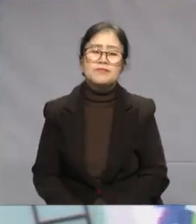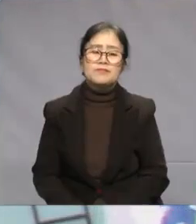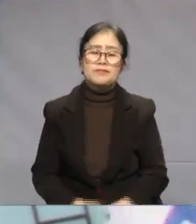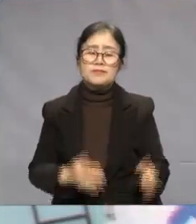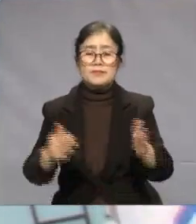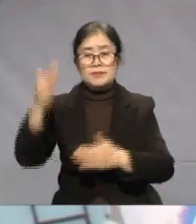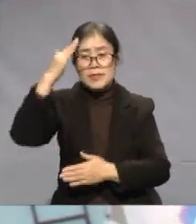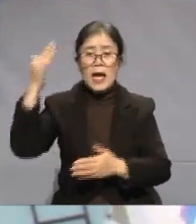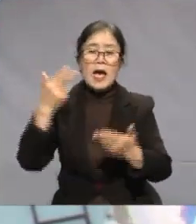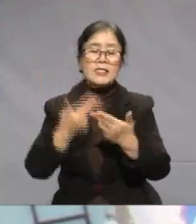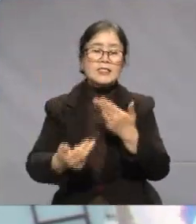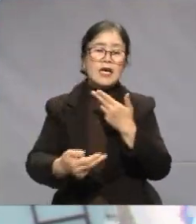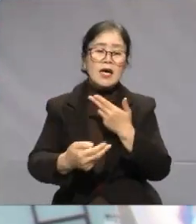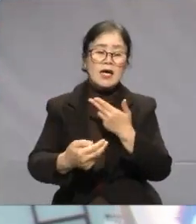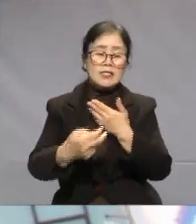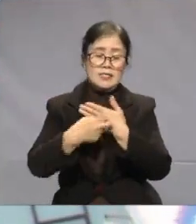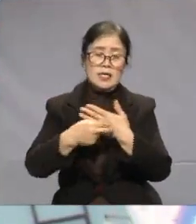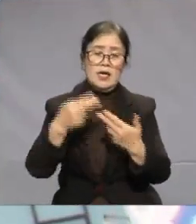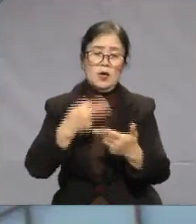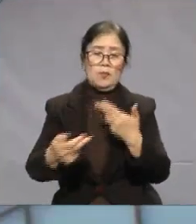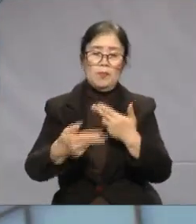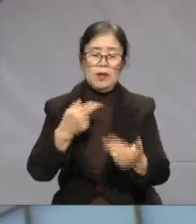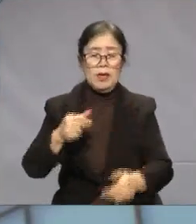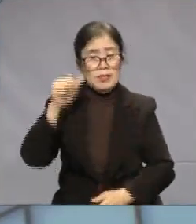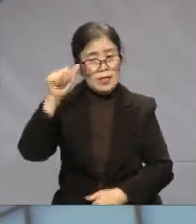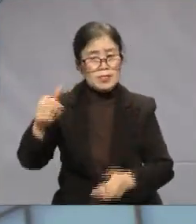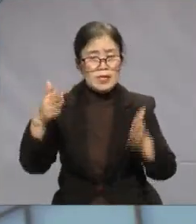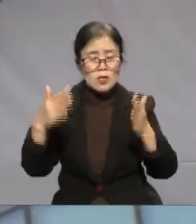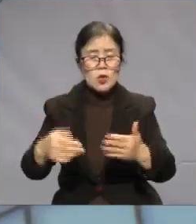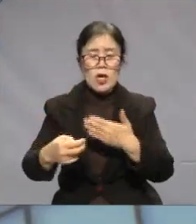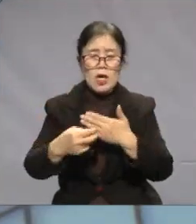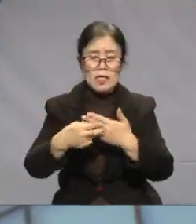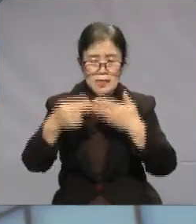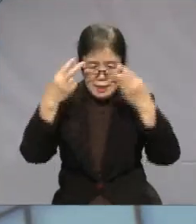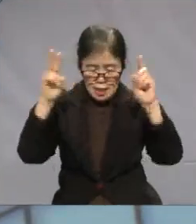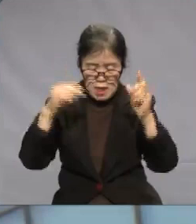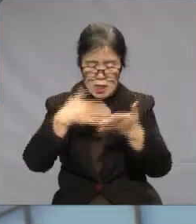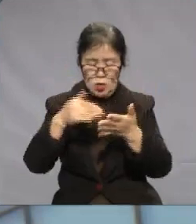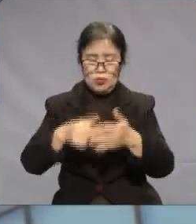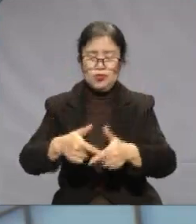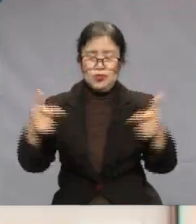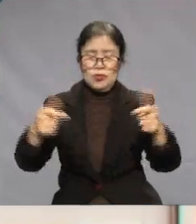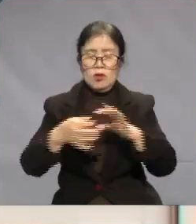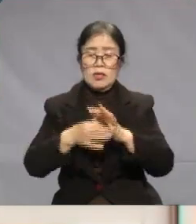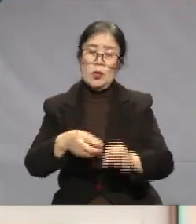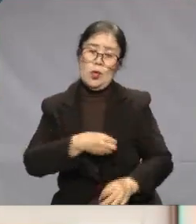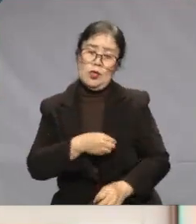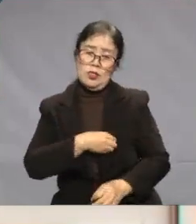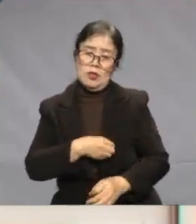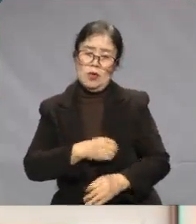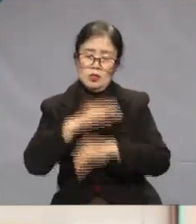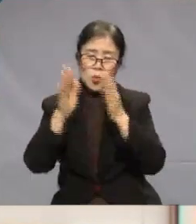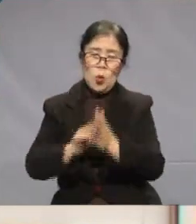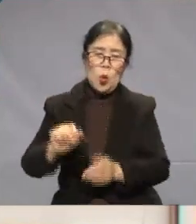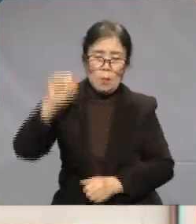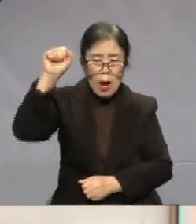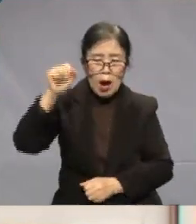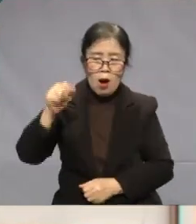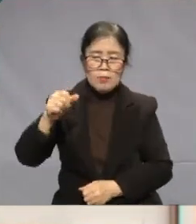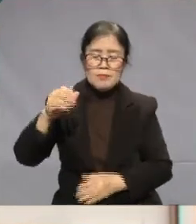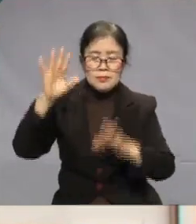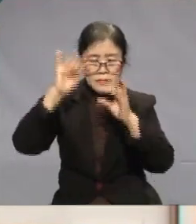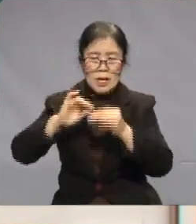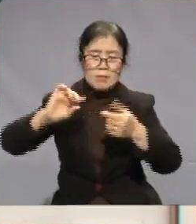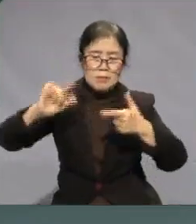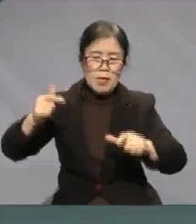대한의사 협회가 오는 11일부터 닷세 간 정부의 의대정원 증원 추진과 관련해 회원들의 대상으로 총파업 찬반 투표를